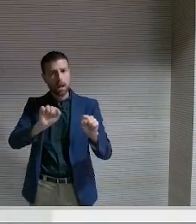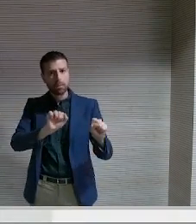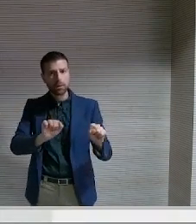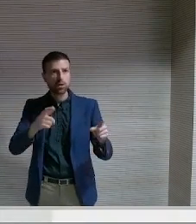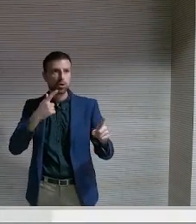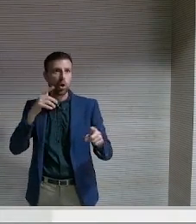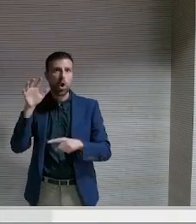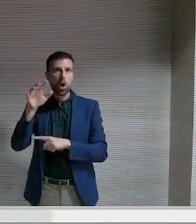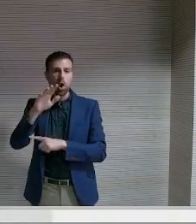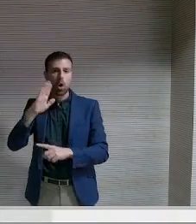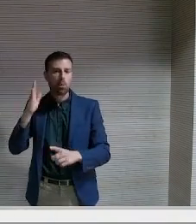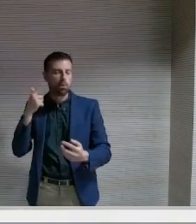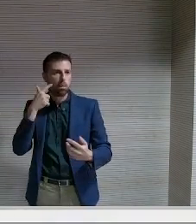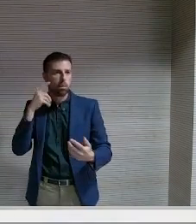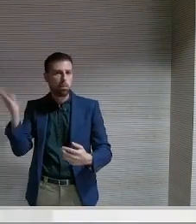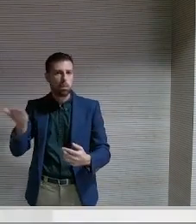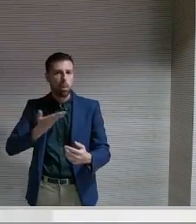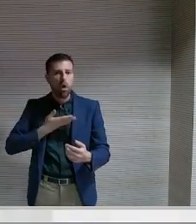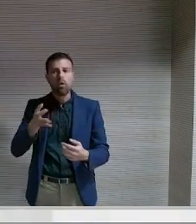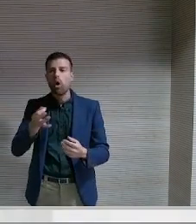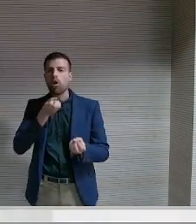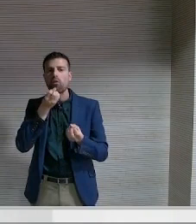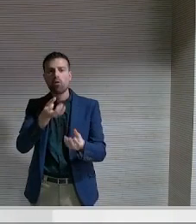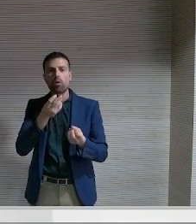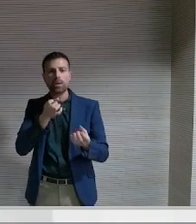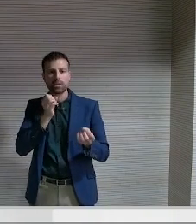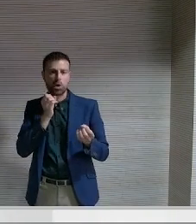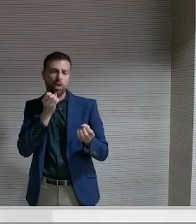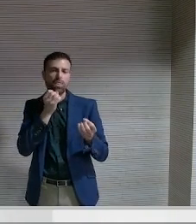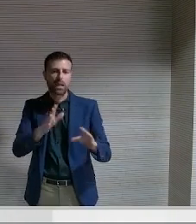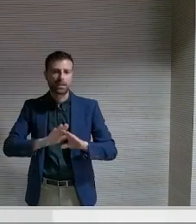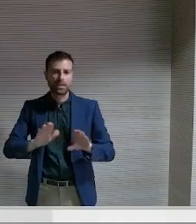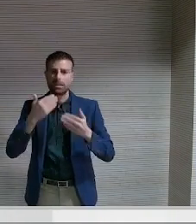de calor o per informar sobre aquest estat. Gràcies.